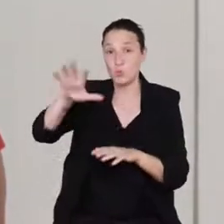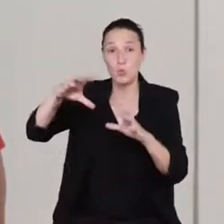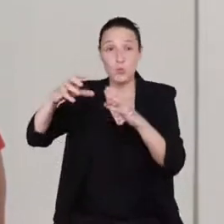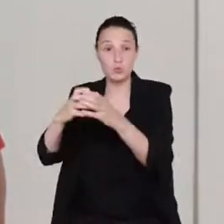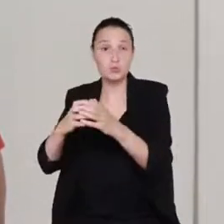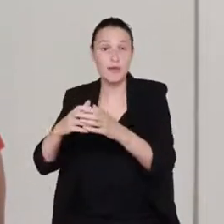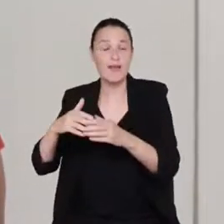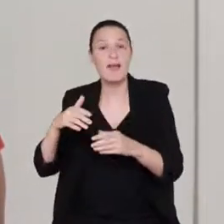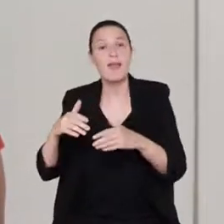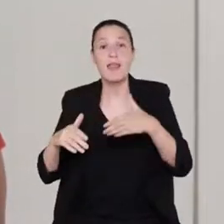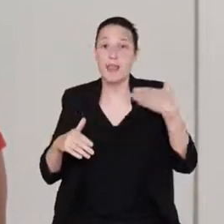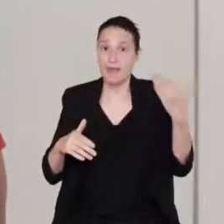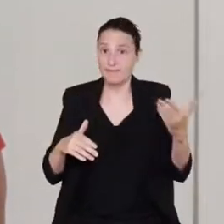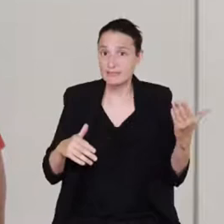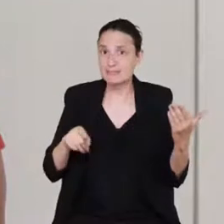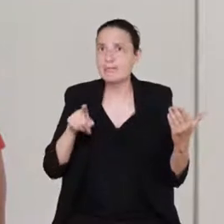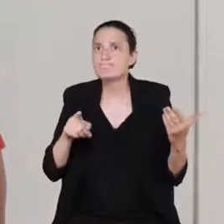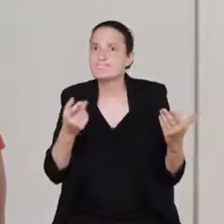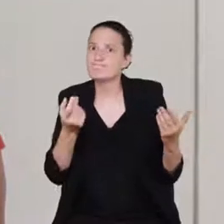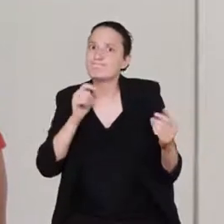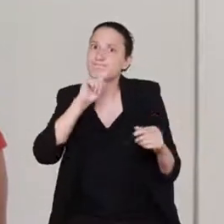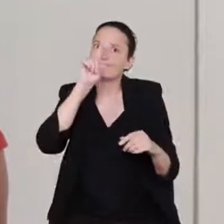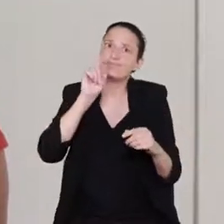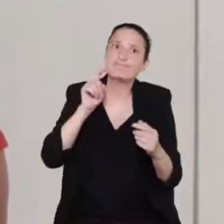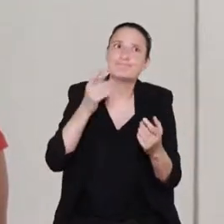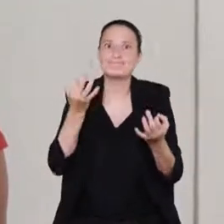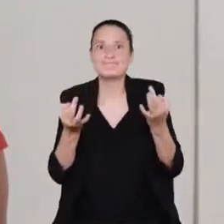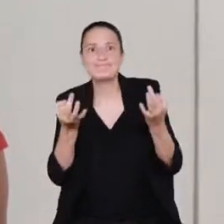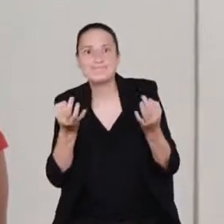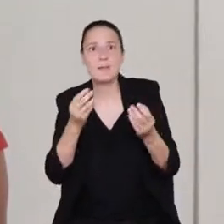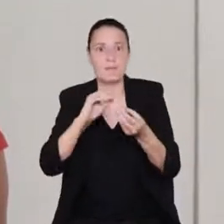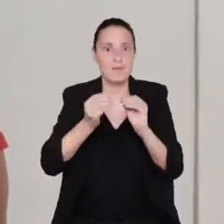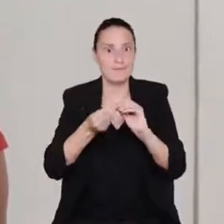mieli naprawdę poważny dylemat